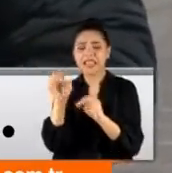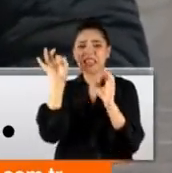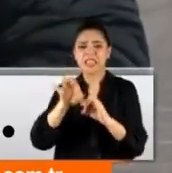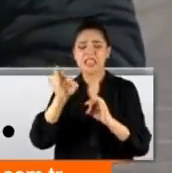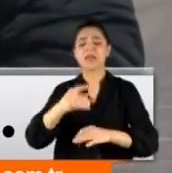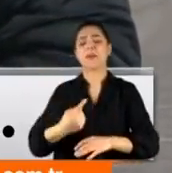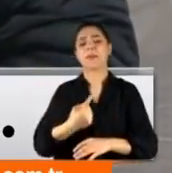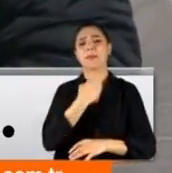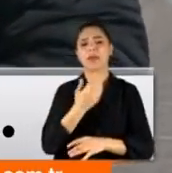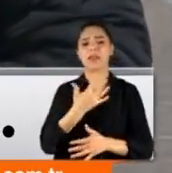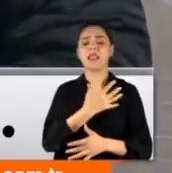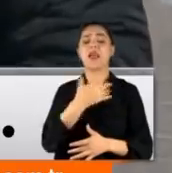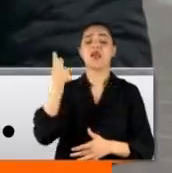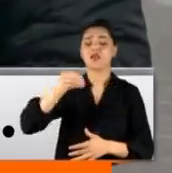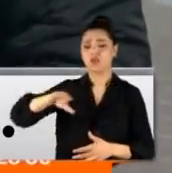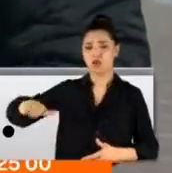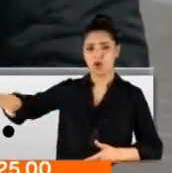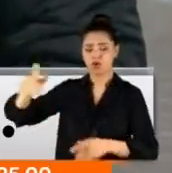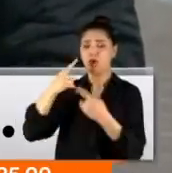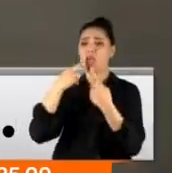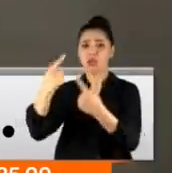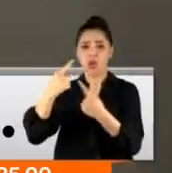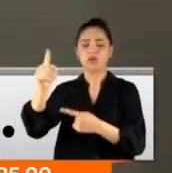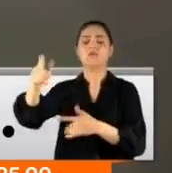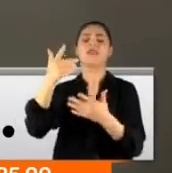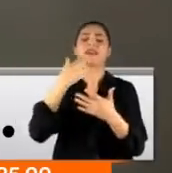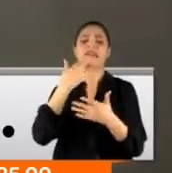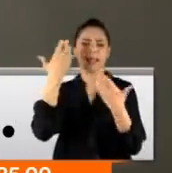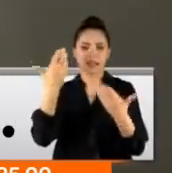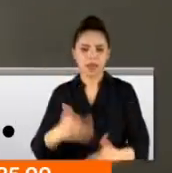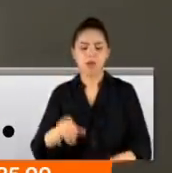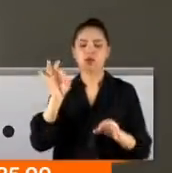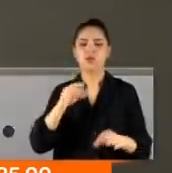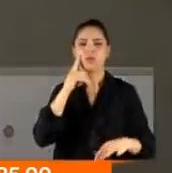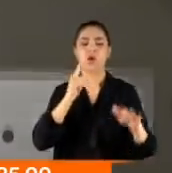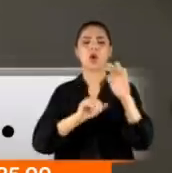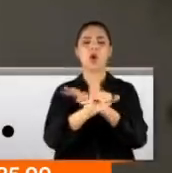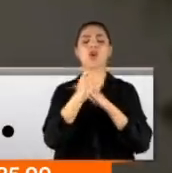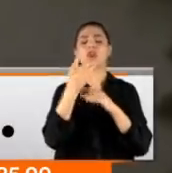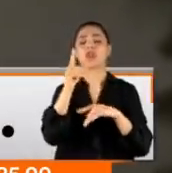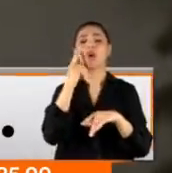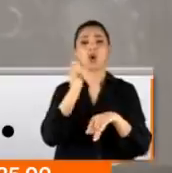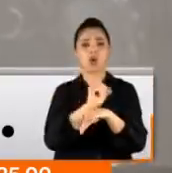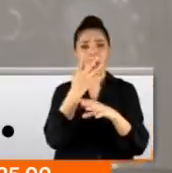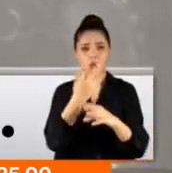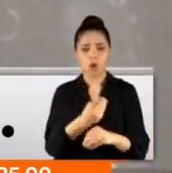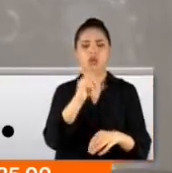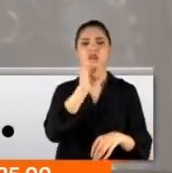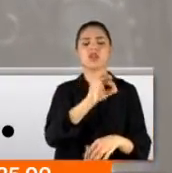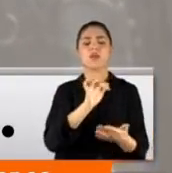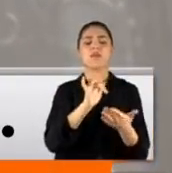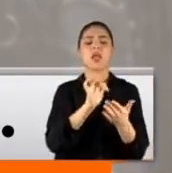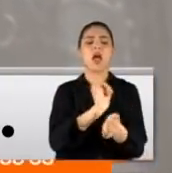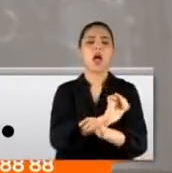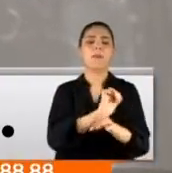ve annesini ikna ederek şikayetçi olmasını istedi. Gözaltına alınan dayakçı koca tutuklanarak cezaevine kondu. Şu anda bizim